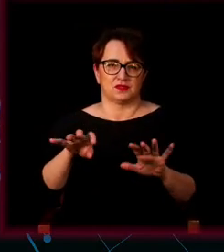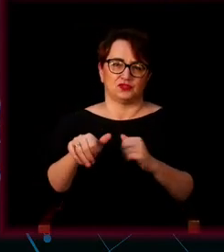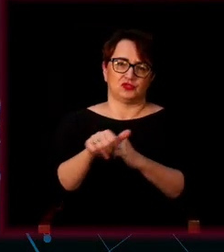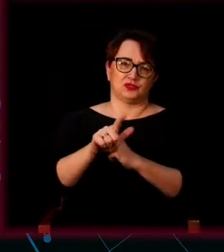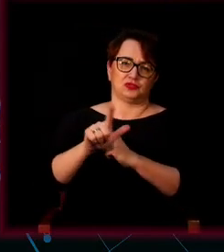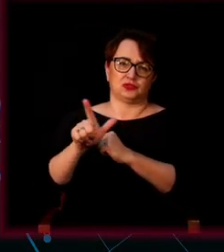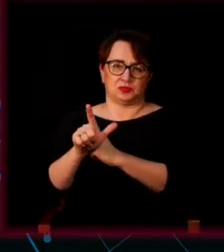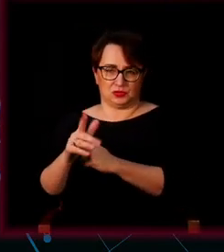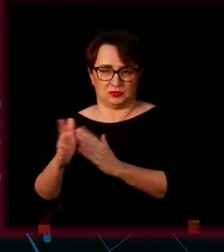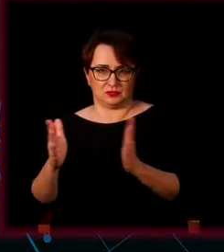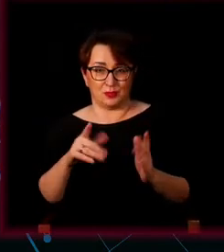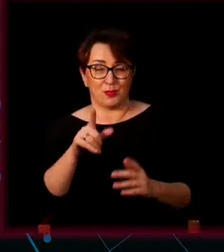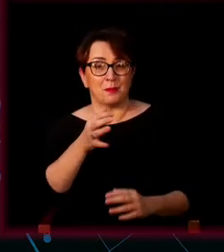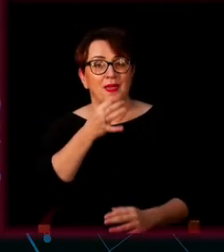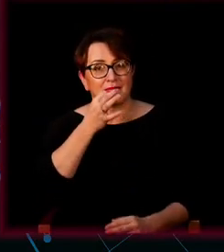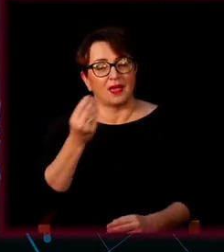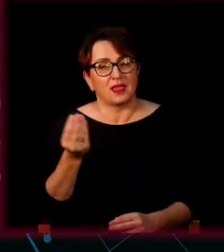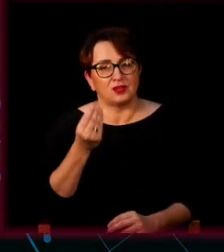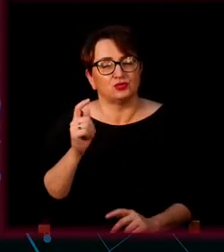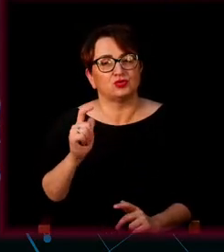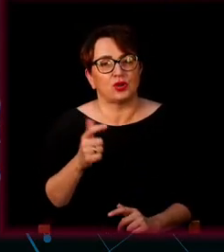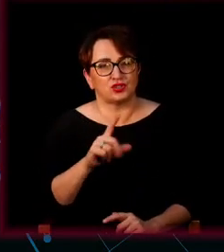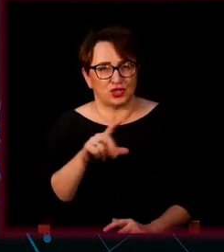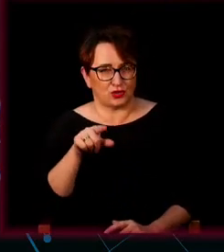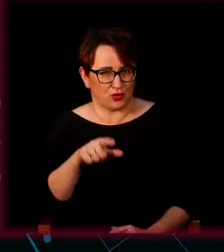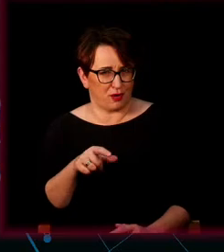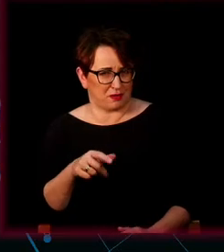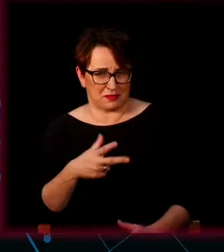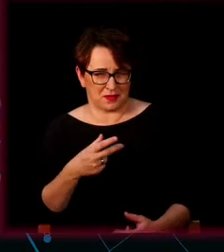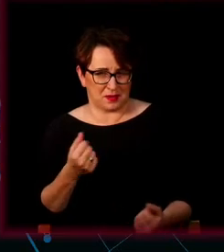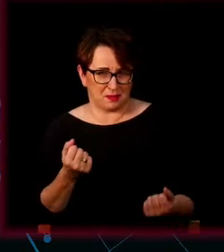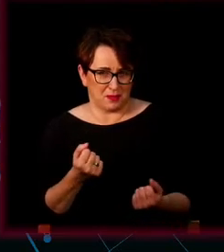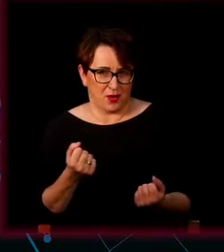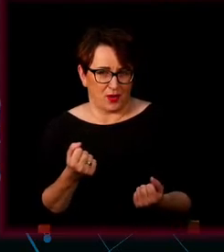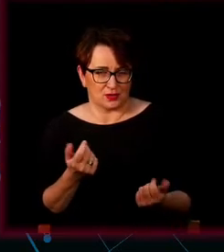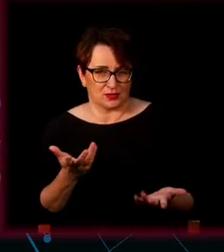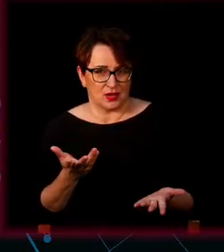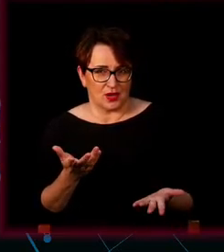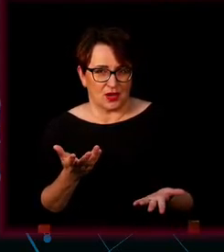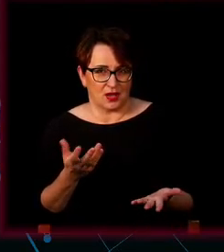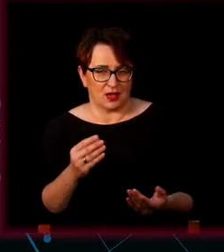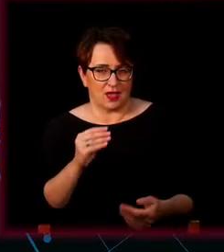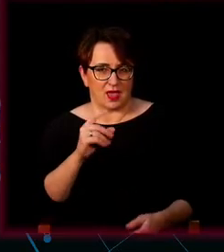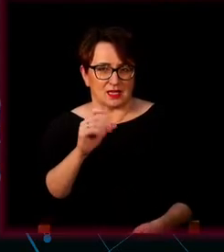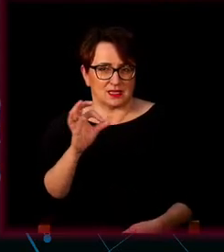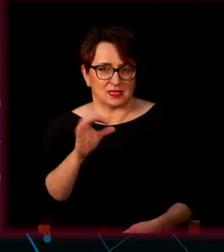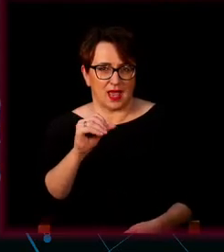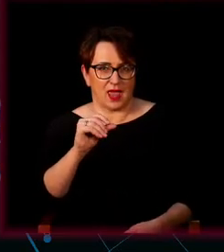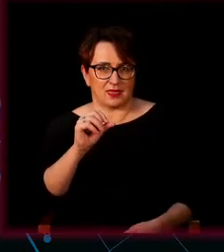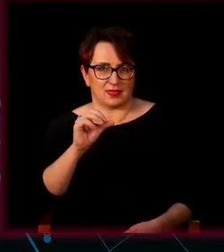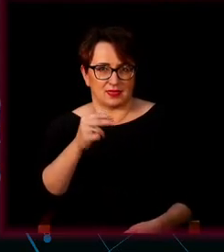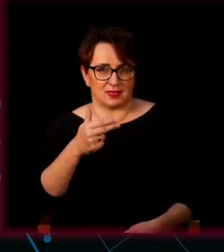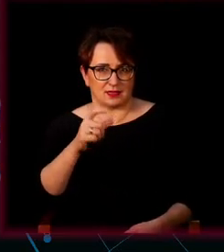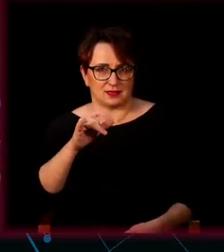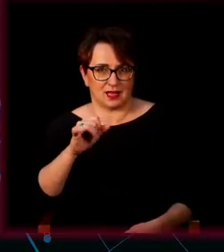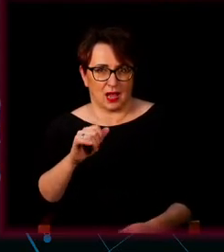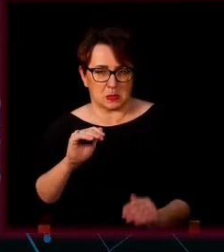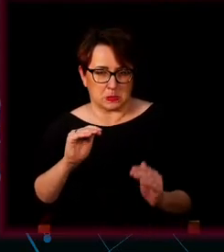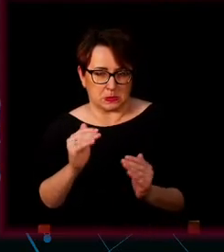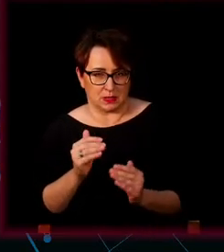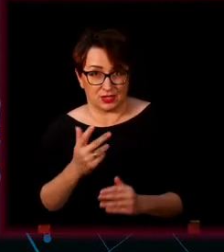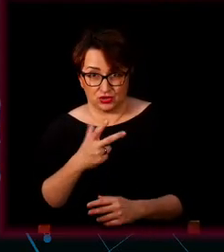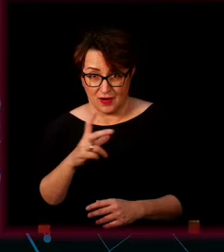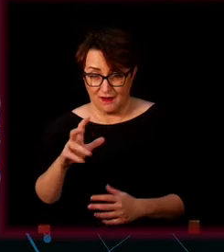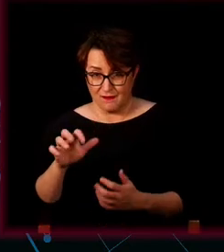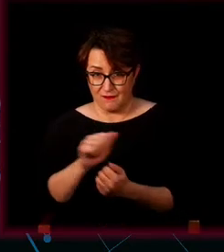oczywiście też pytanie pozostaje, czy to też nie jest zbyt takie esencjalizujące podejście, że czy wojny